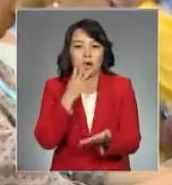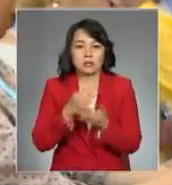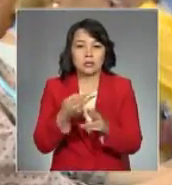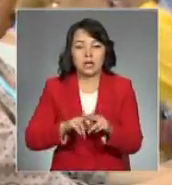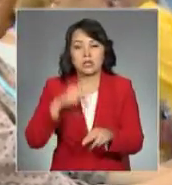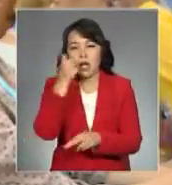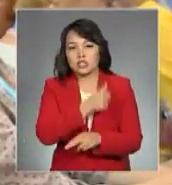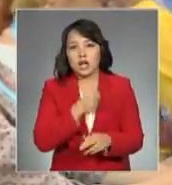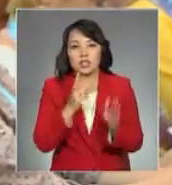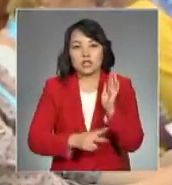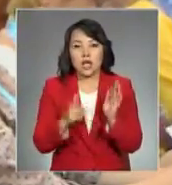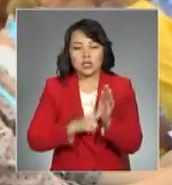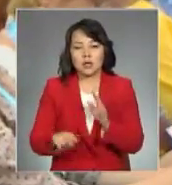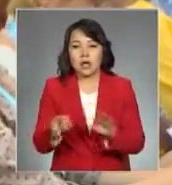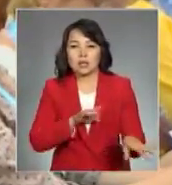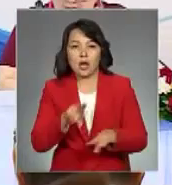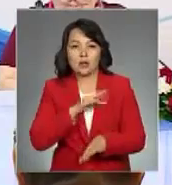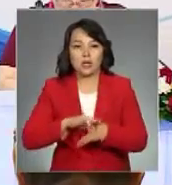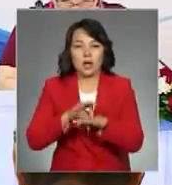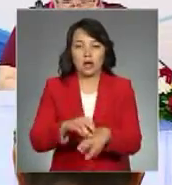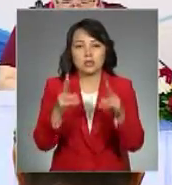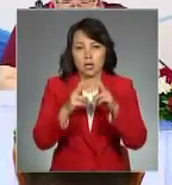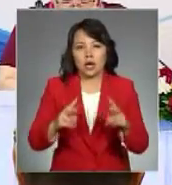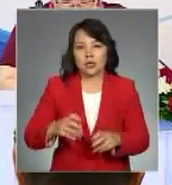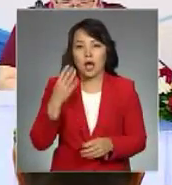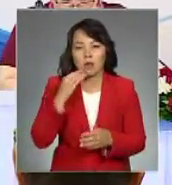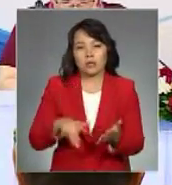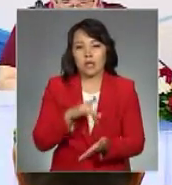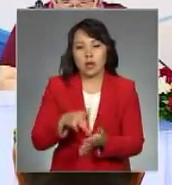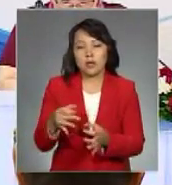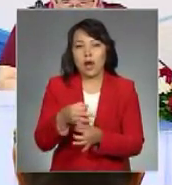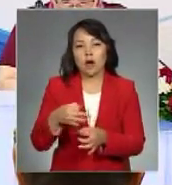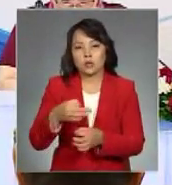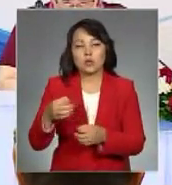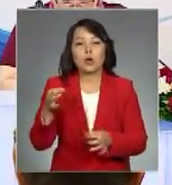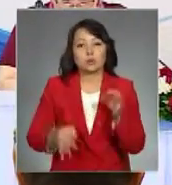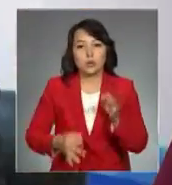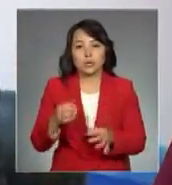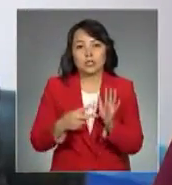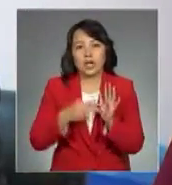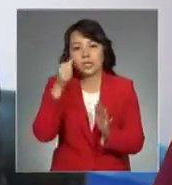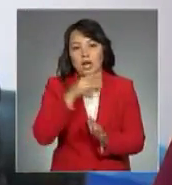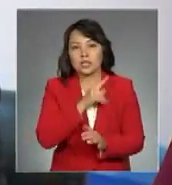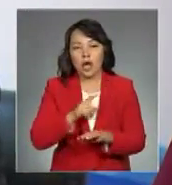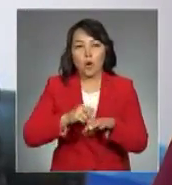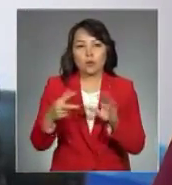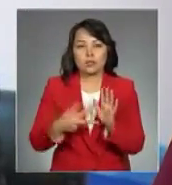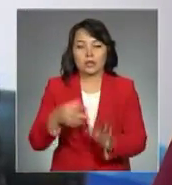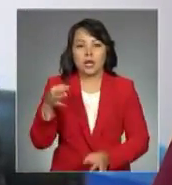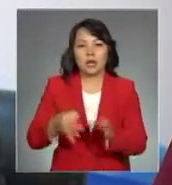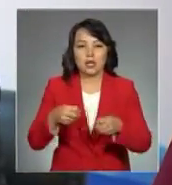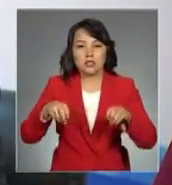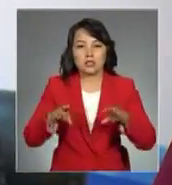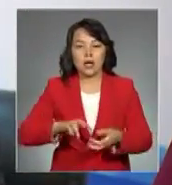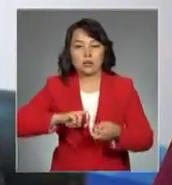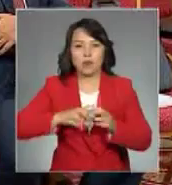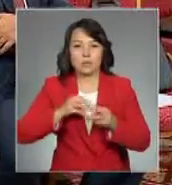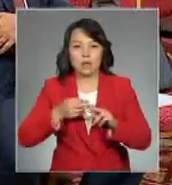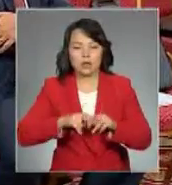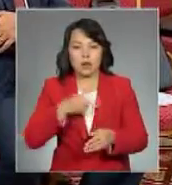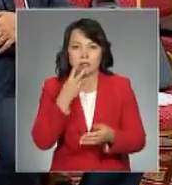шамамен 70 іс қаралады екен. Мысалы, Алматы қаласының аудандық сотында биылғы 7 айда 18 іс сотқа жетпей осы тәсілмен